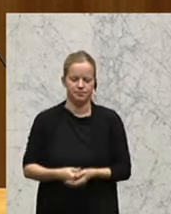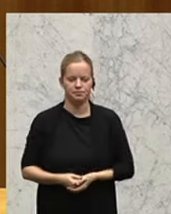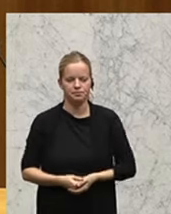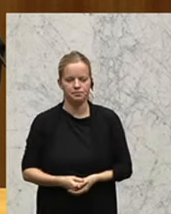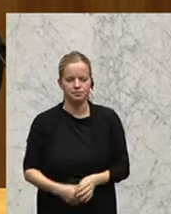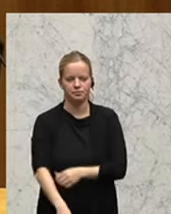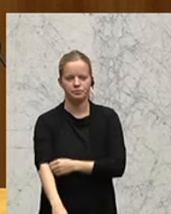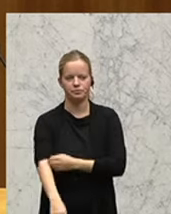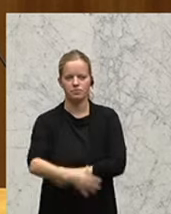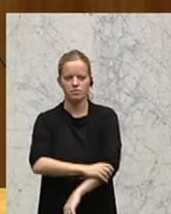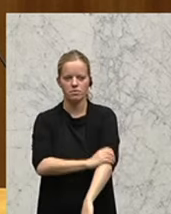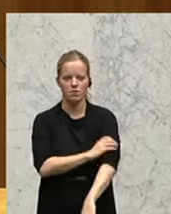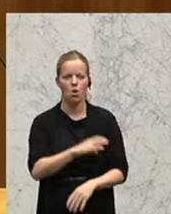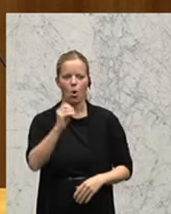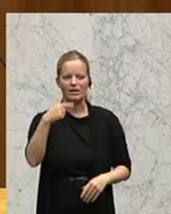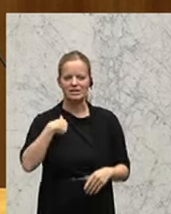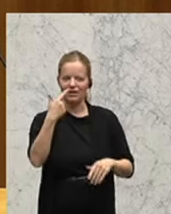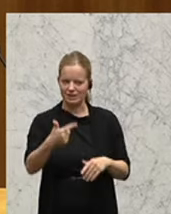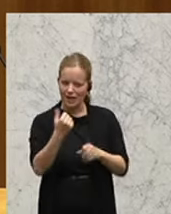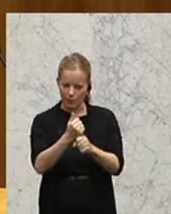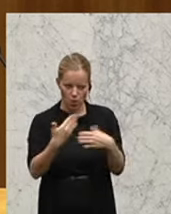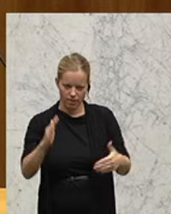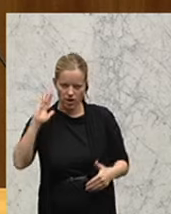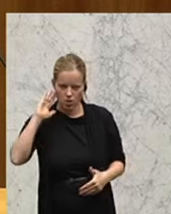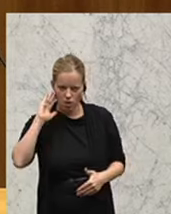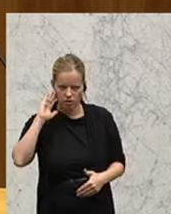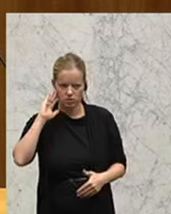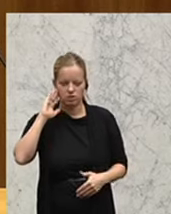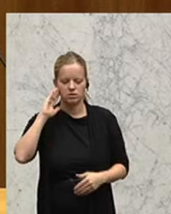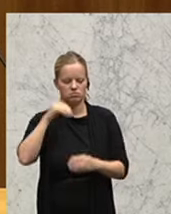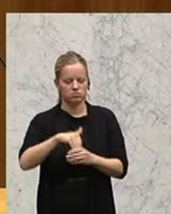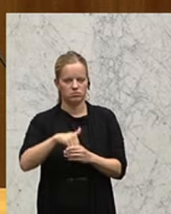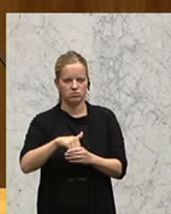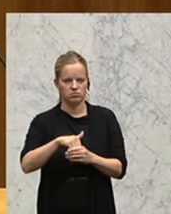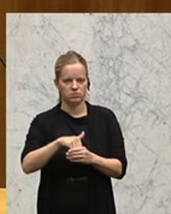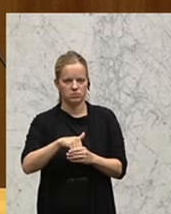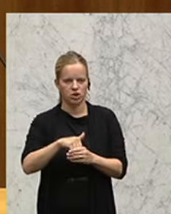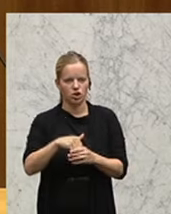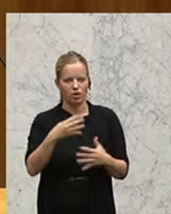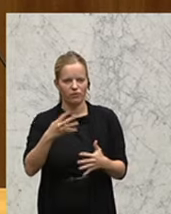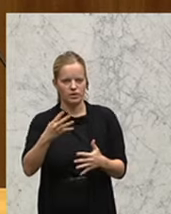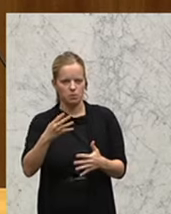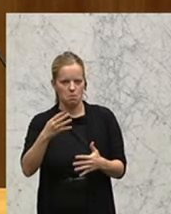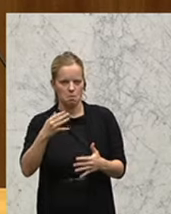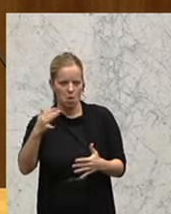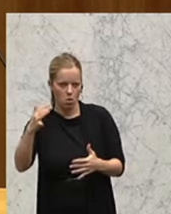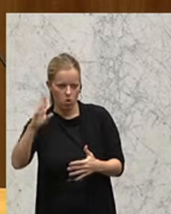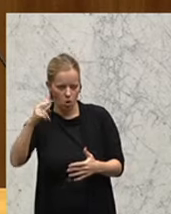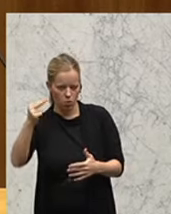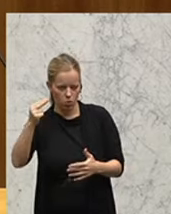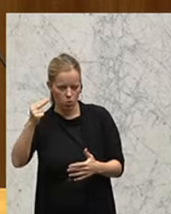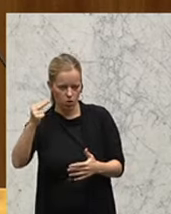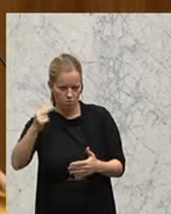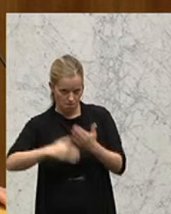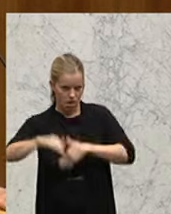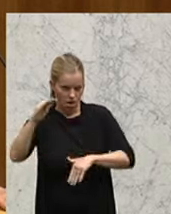UG 20 Arbeit um 944 Millionen Euro. Wenn man aber genau hinschaut, dann sieht man